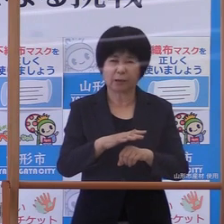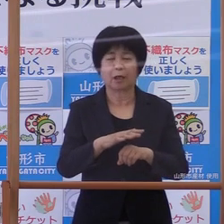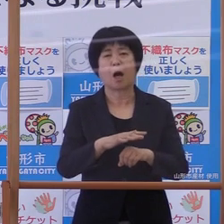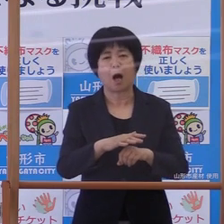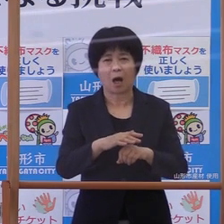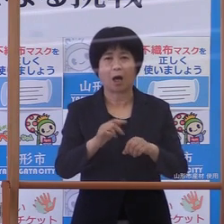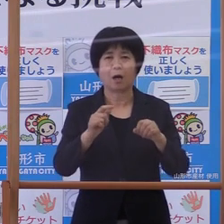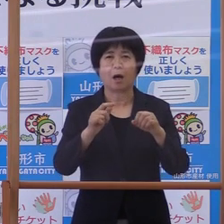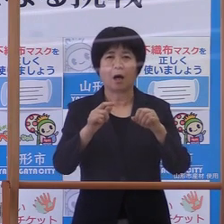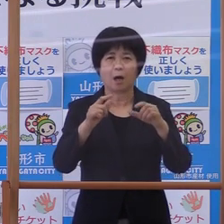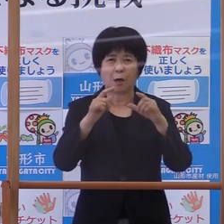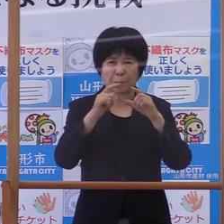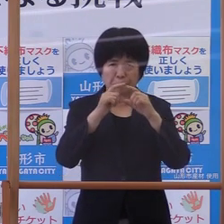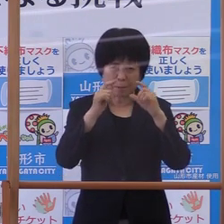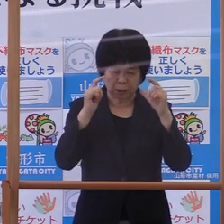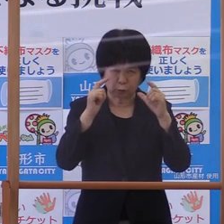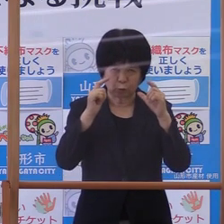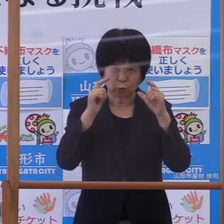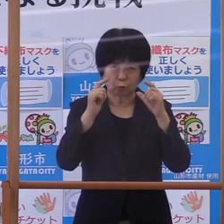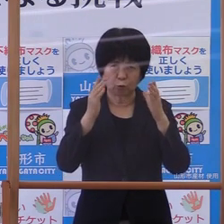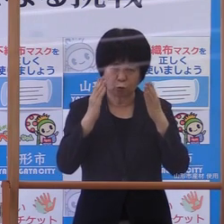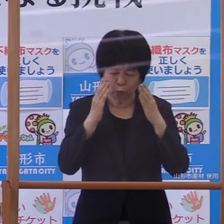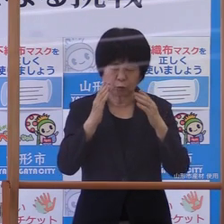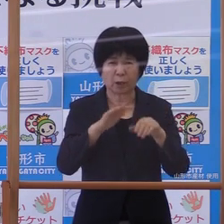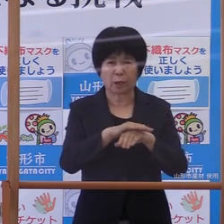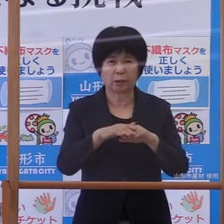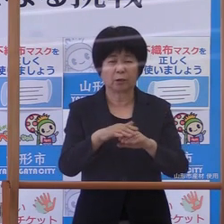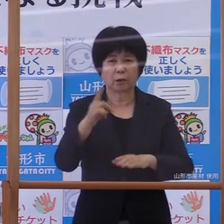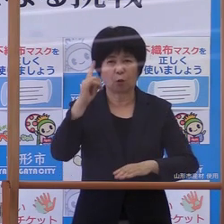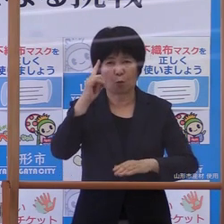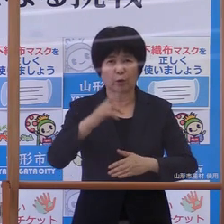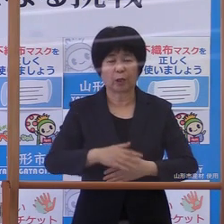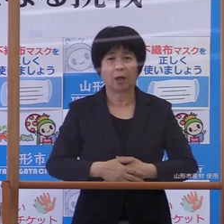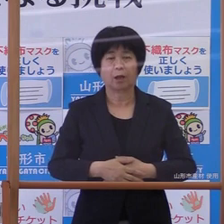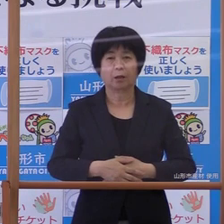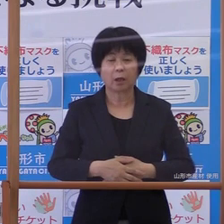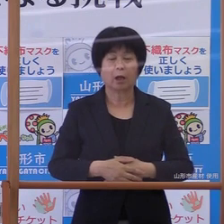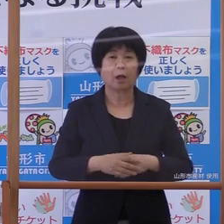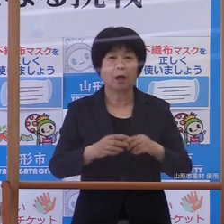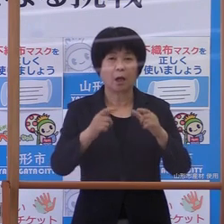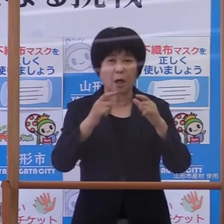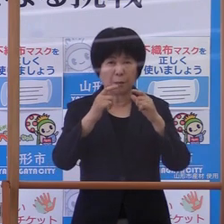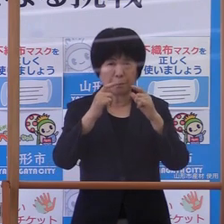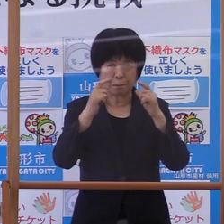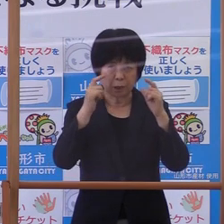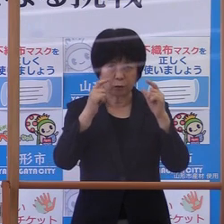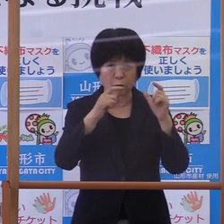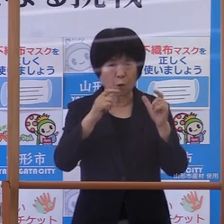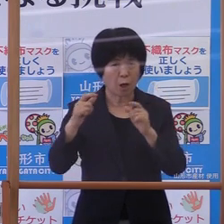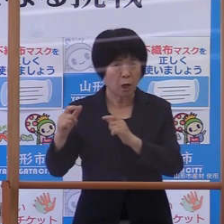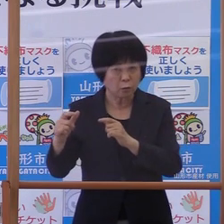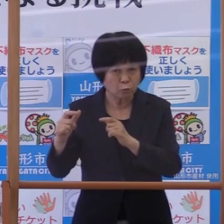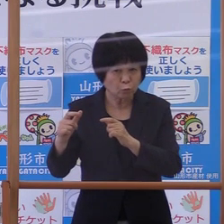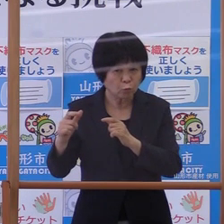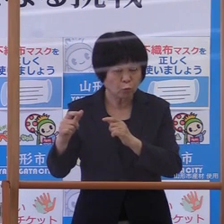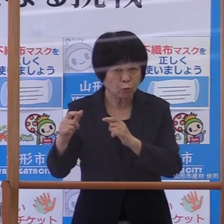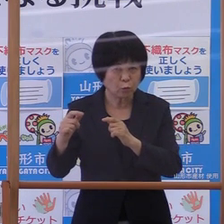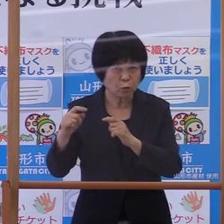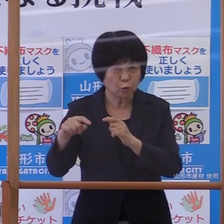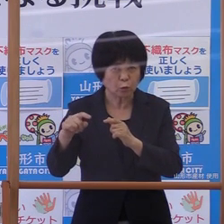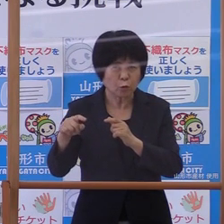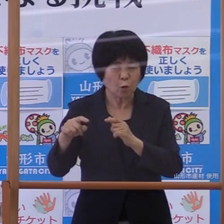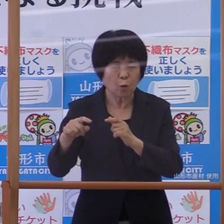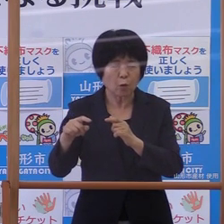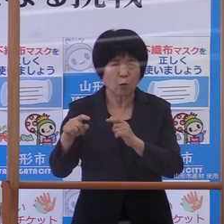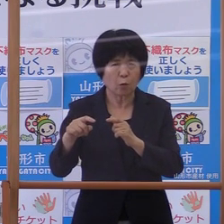一番大切であるということでありますので、マスクを外す瞬間をその作